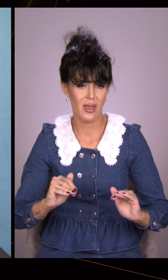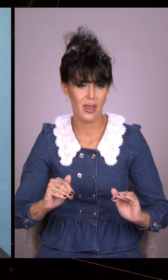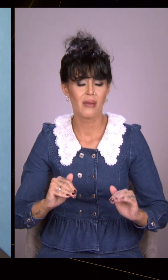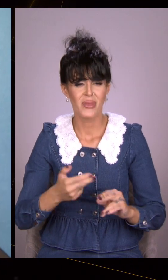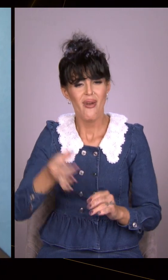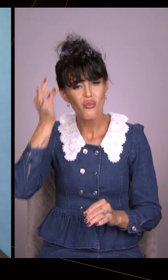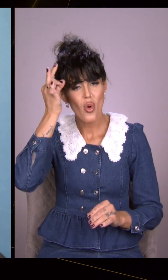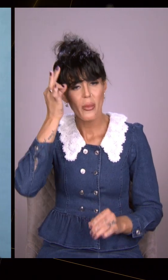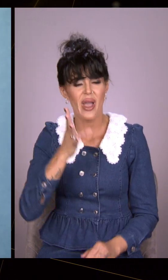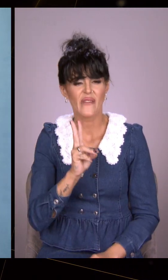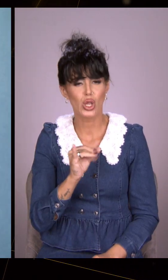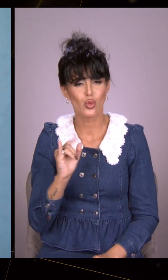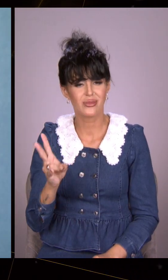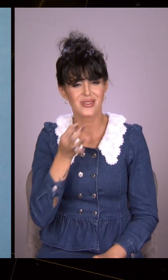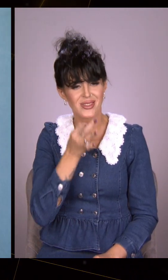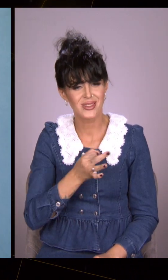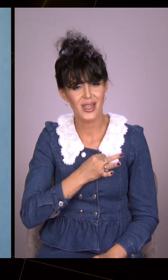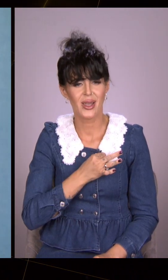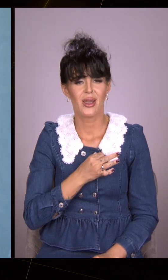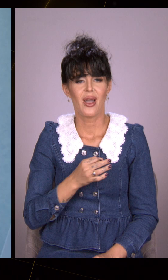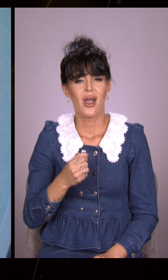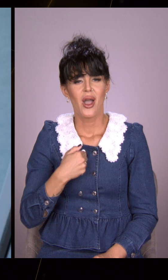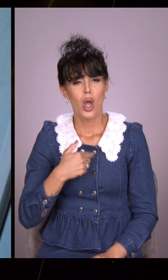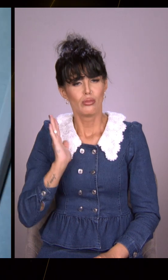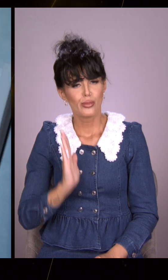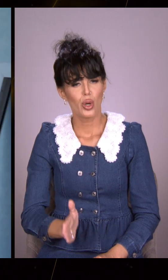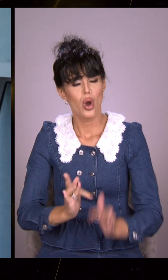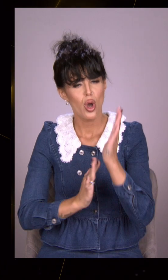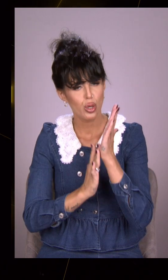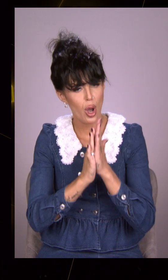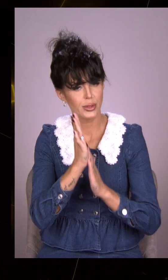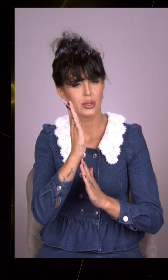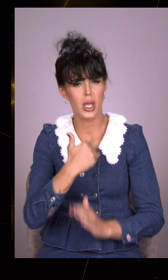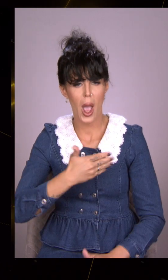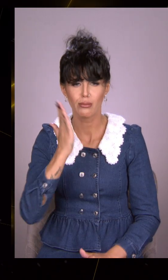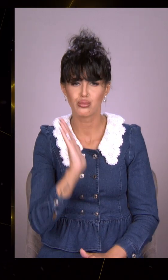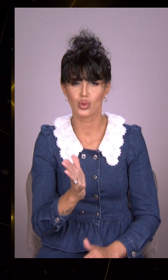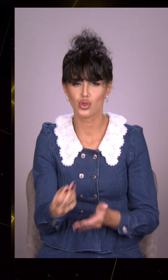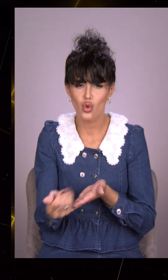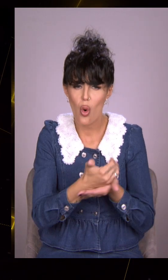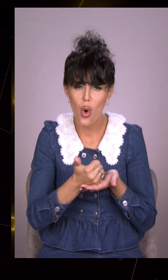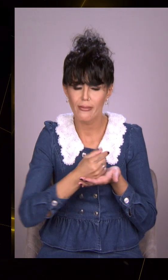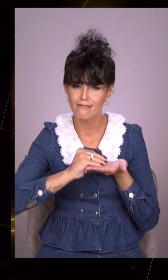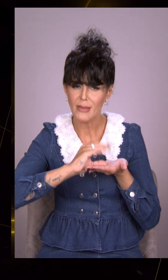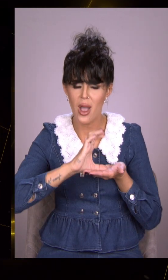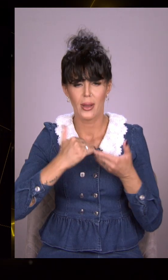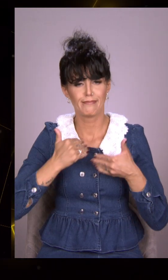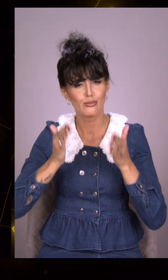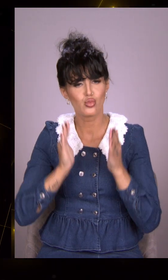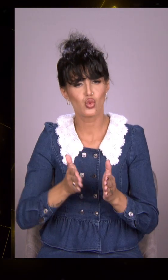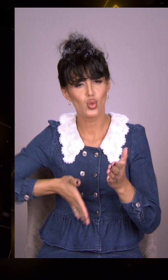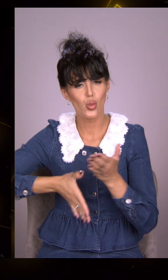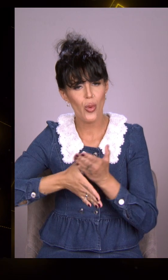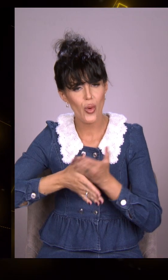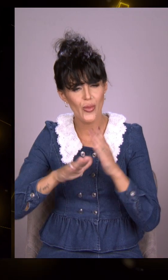Говорив нам з другою бабушкою, що я як виросту, я зароблю багато грошей, буду вам допомагати,